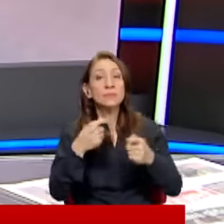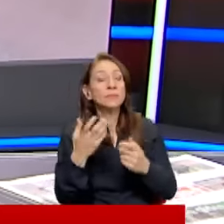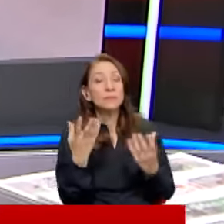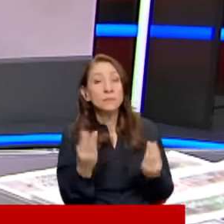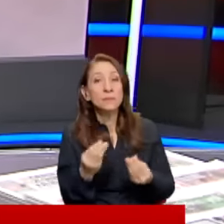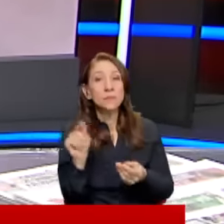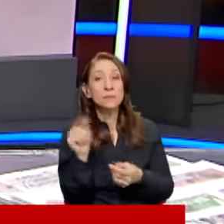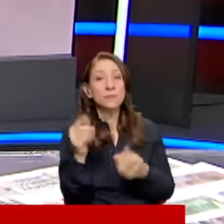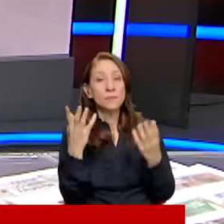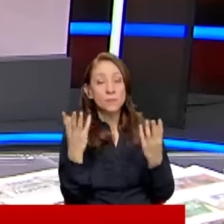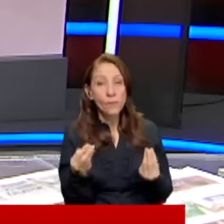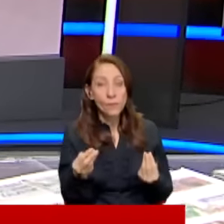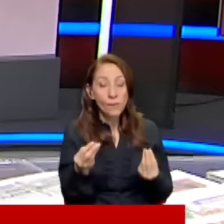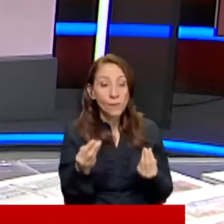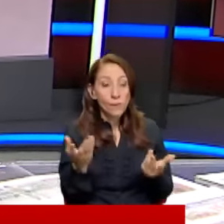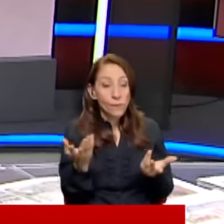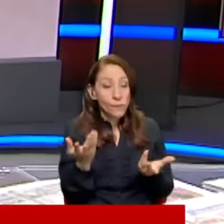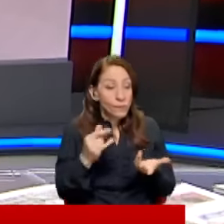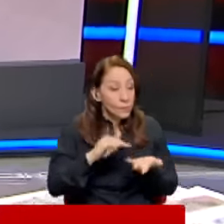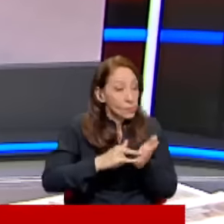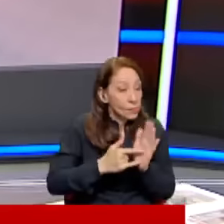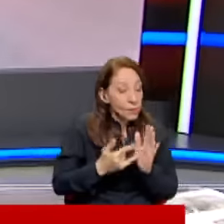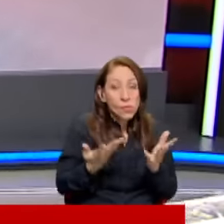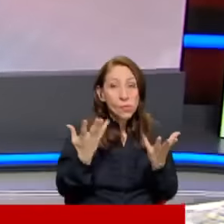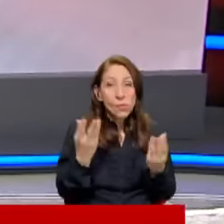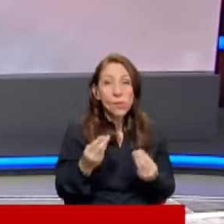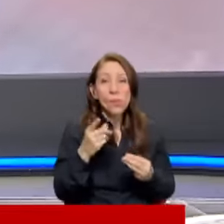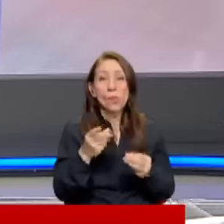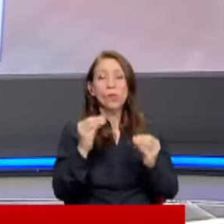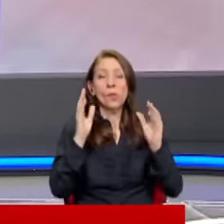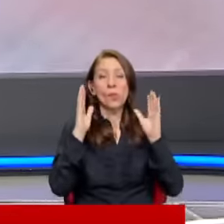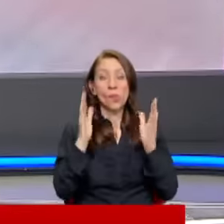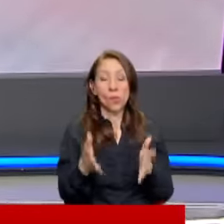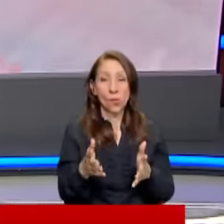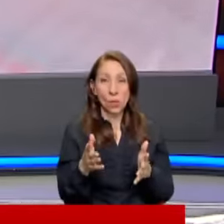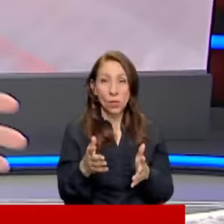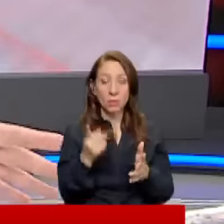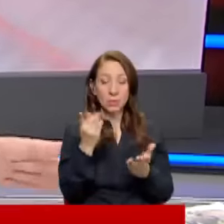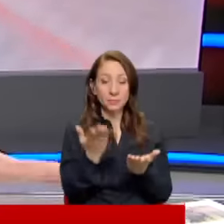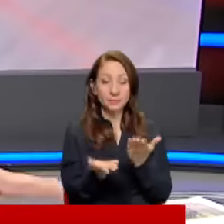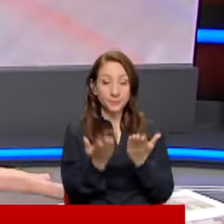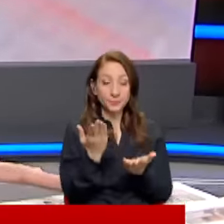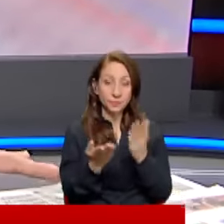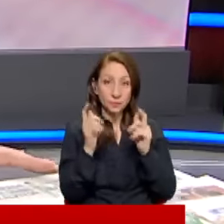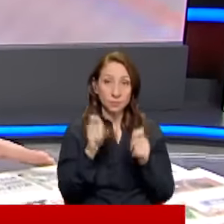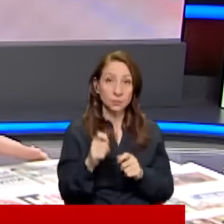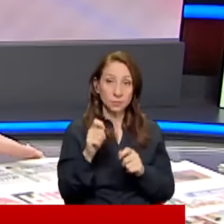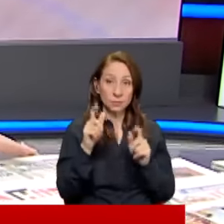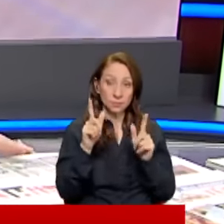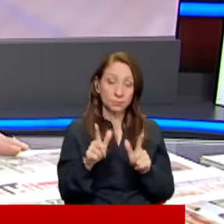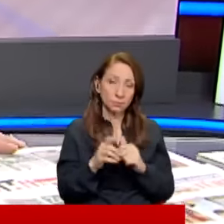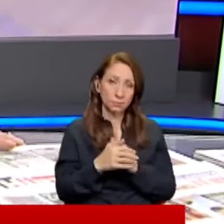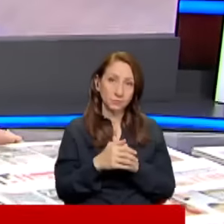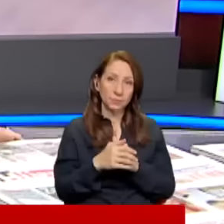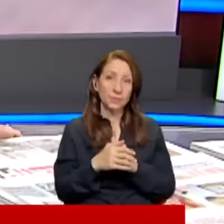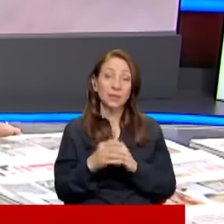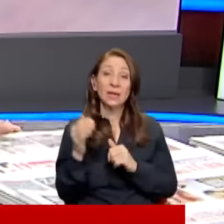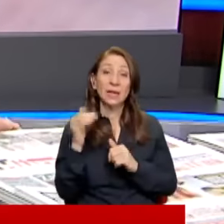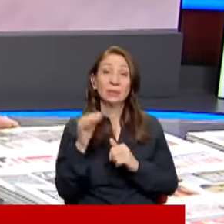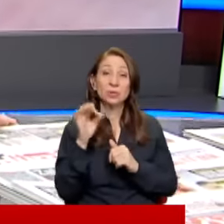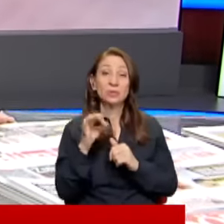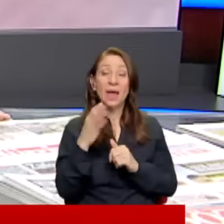olacak memur ne olacak nasıl geçinecek insanlar bunun çok daha fazla bir değerlendirmesinin yapılması gerekiyor gelelim